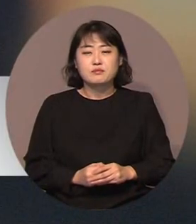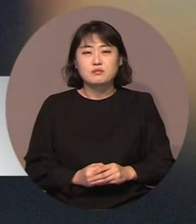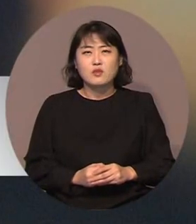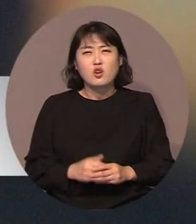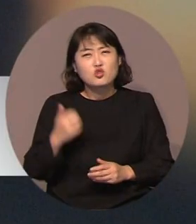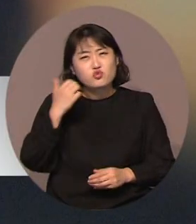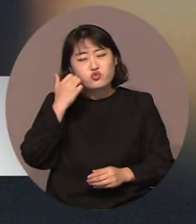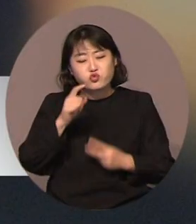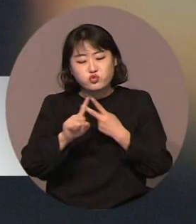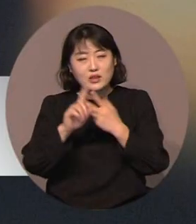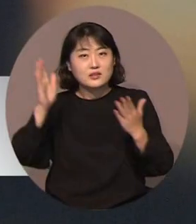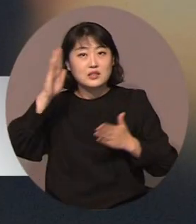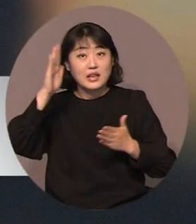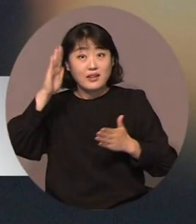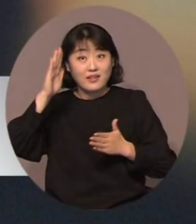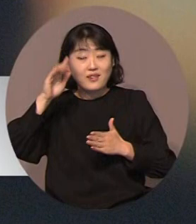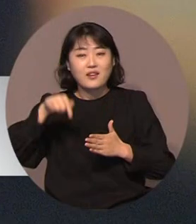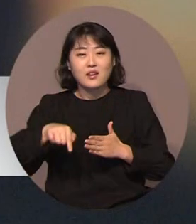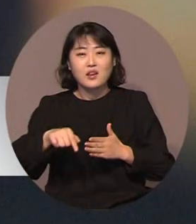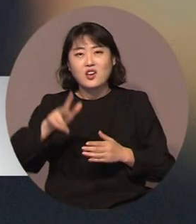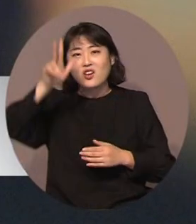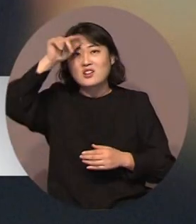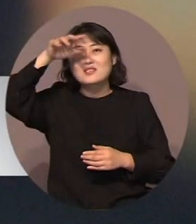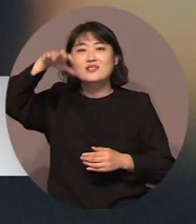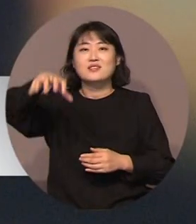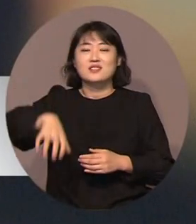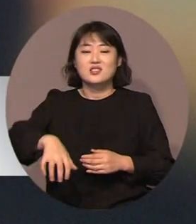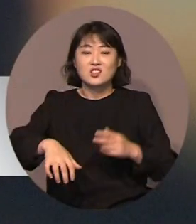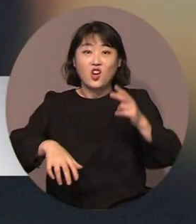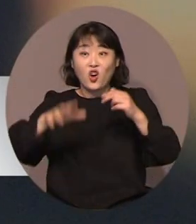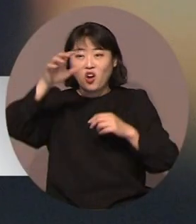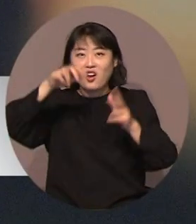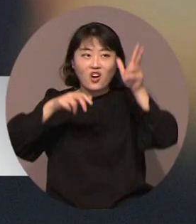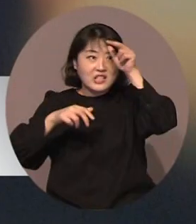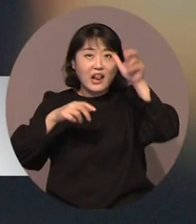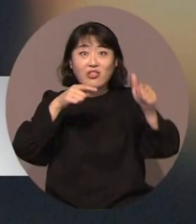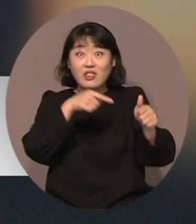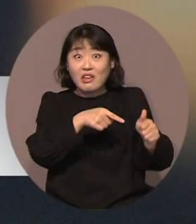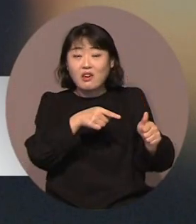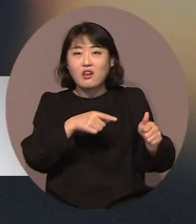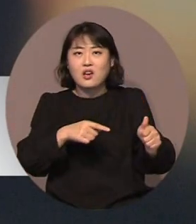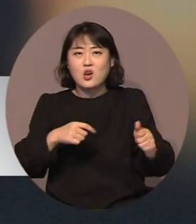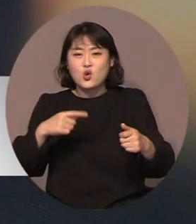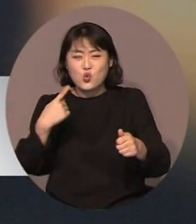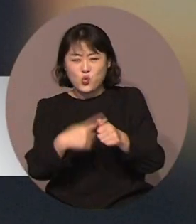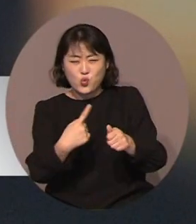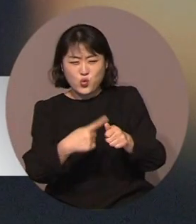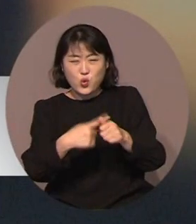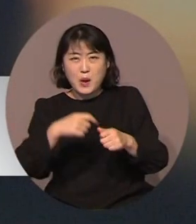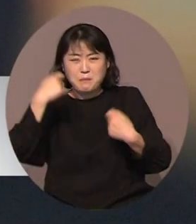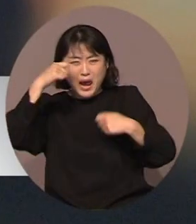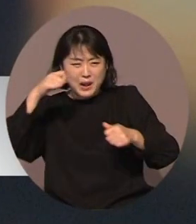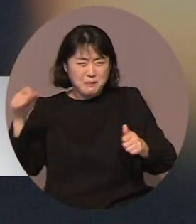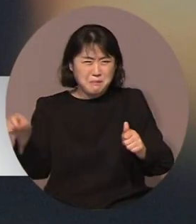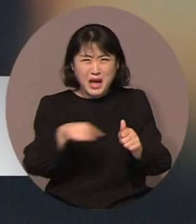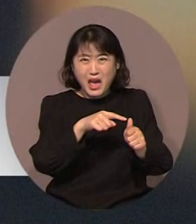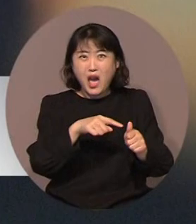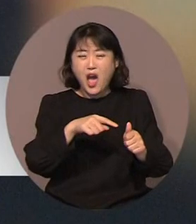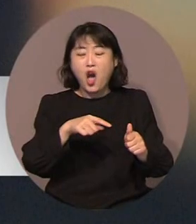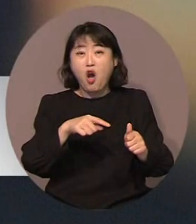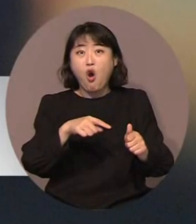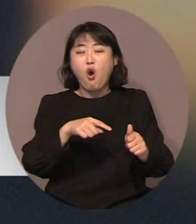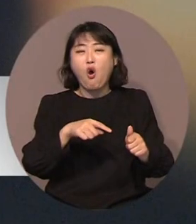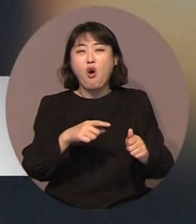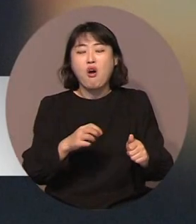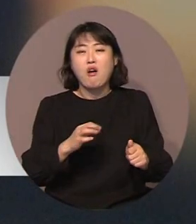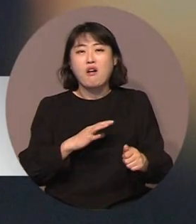한 중학생이 파출소에서 경찰에게 욕설과 발길질하는 영상이 퍼지면서 논란이 일고 있습니다. 경찰은 해당